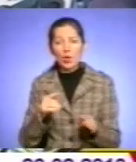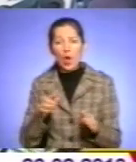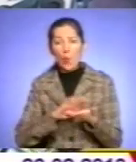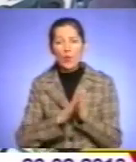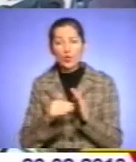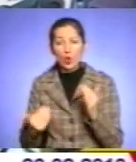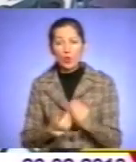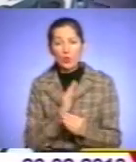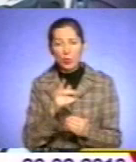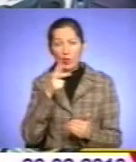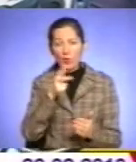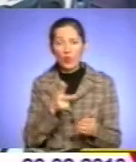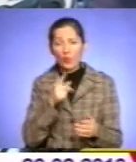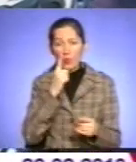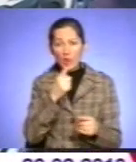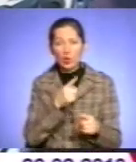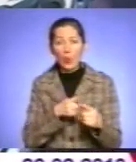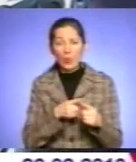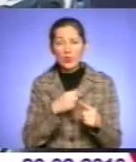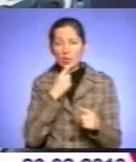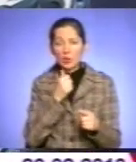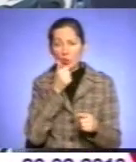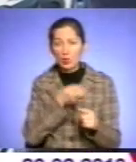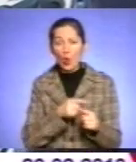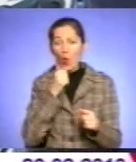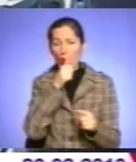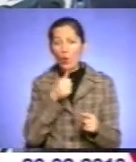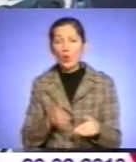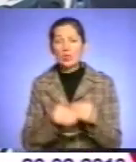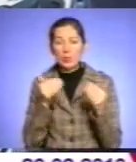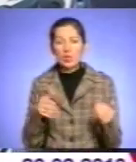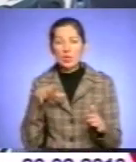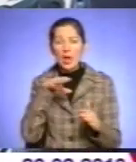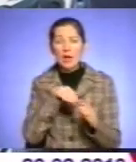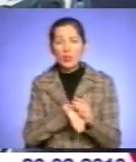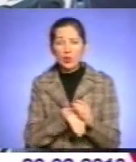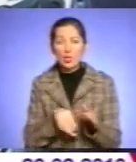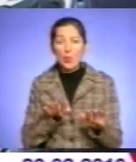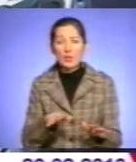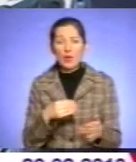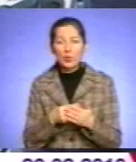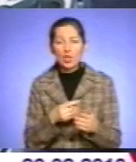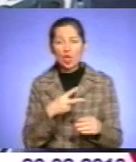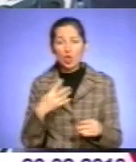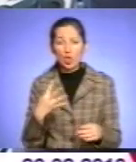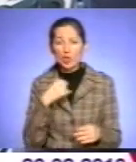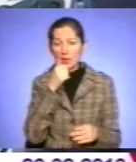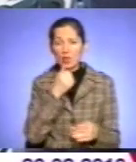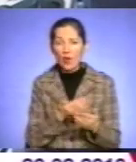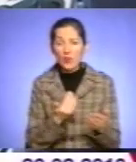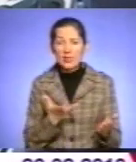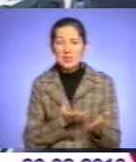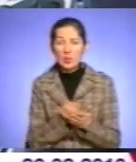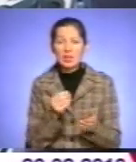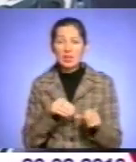у першому півріччі цього року, збільшення надходження у місцеві бюджети на 2014 рік від плати за землю